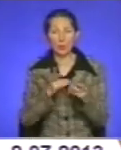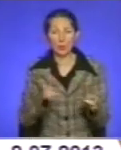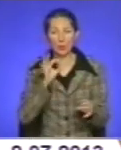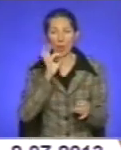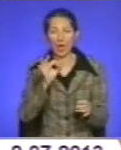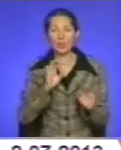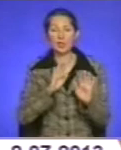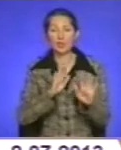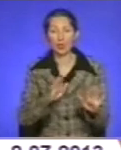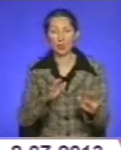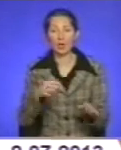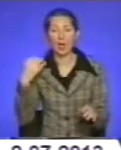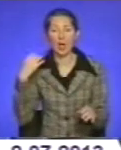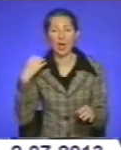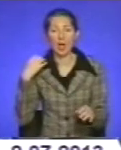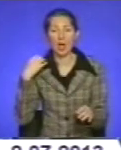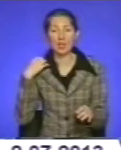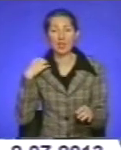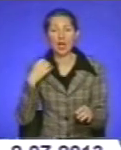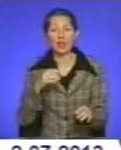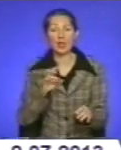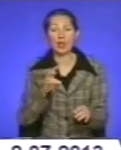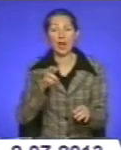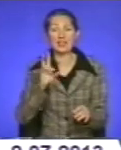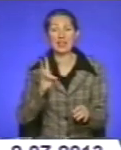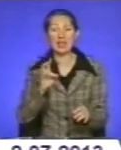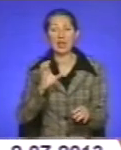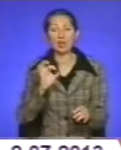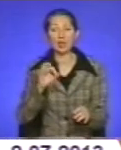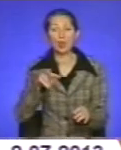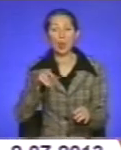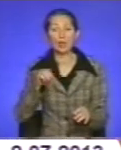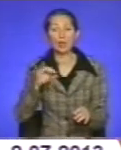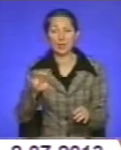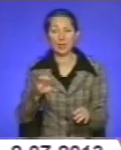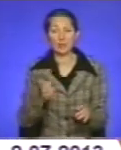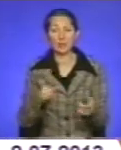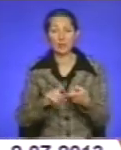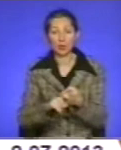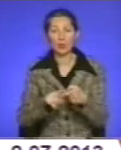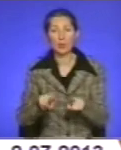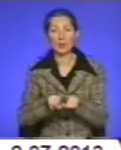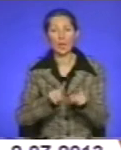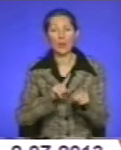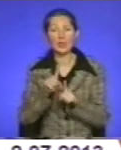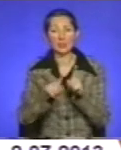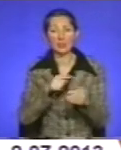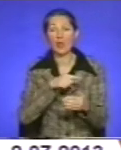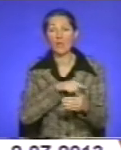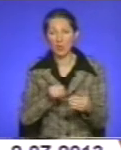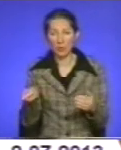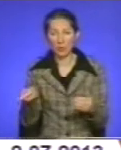обліку платників Головного управління Міндоходів в області Наталія Солтис. У зв'язку з такими змінами відмінено